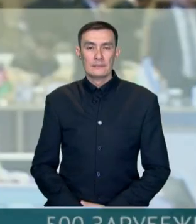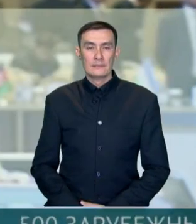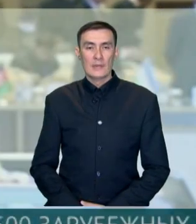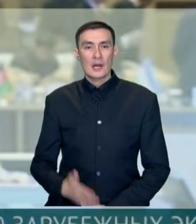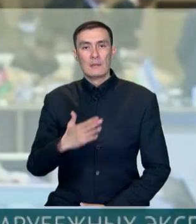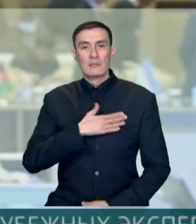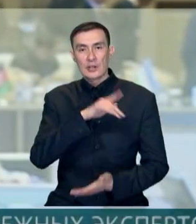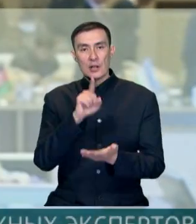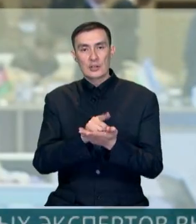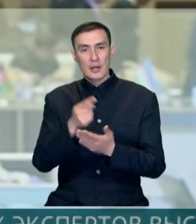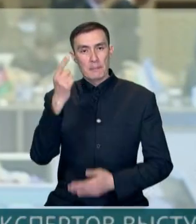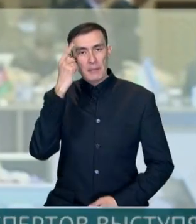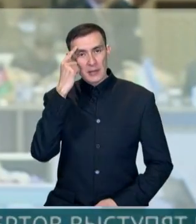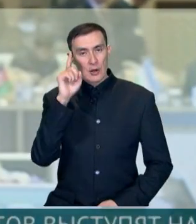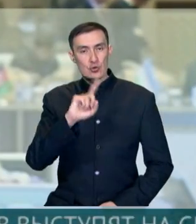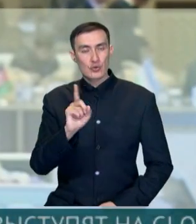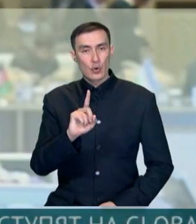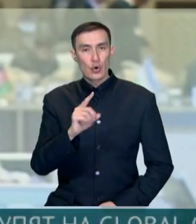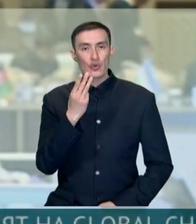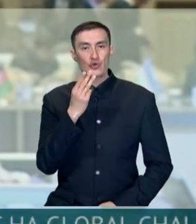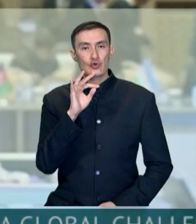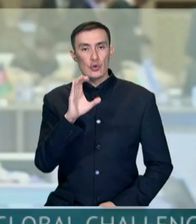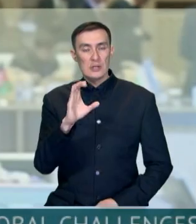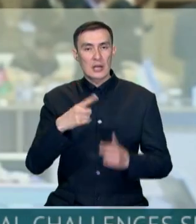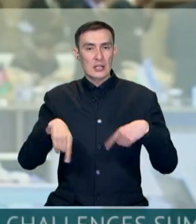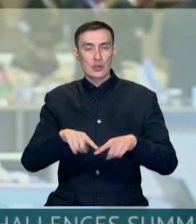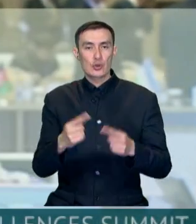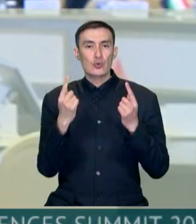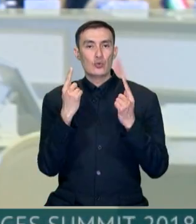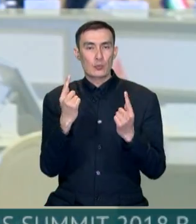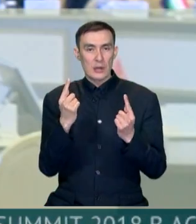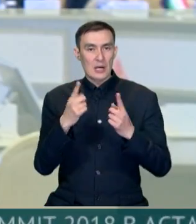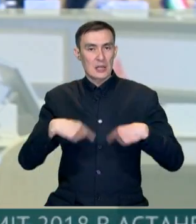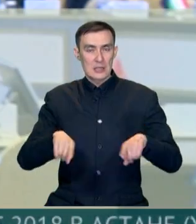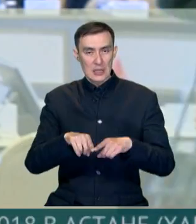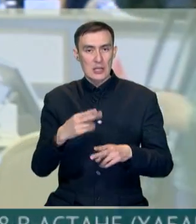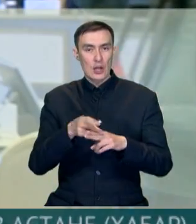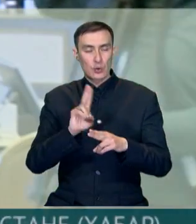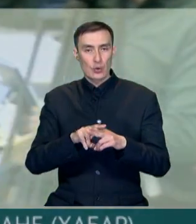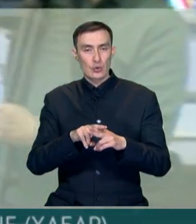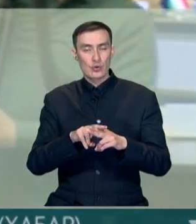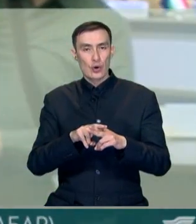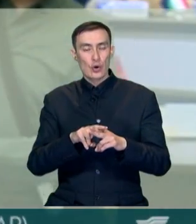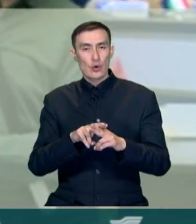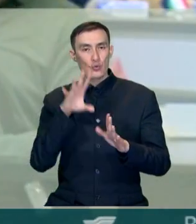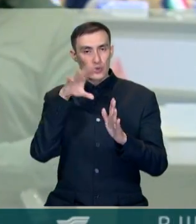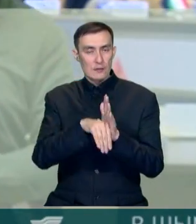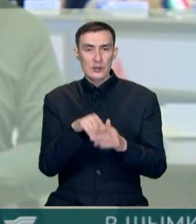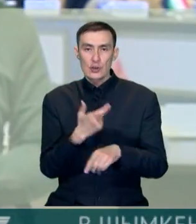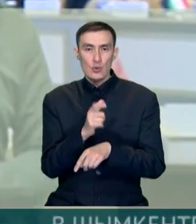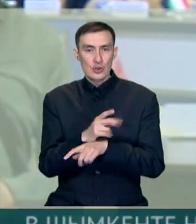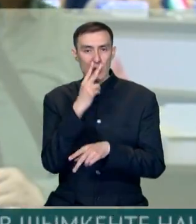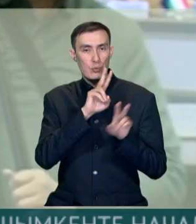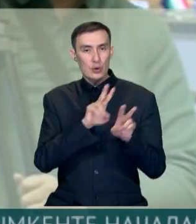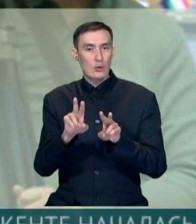Мы должны понимать, что ШОС сегодня представляет собой крупный геополитический фактор, который учитывается и за которым очень внимательно наблюдают из-за